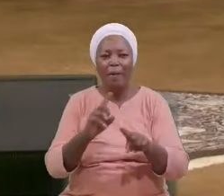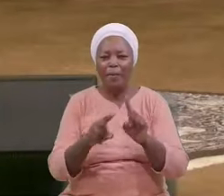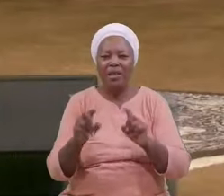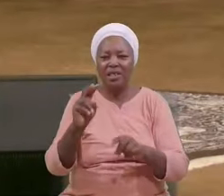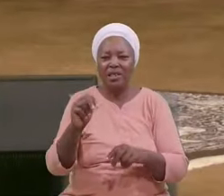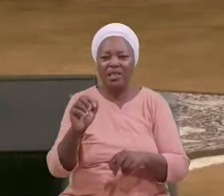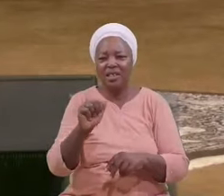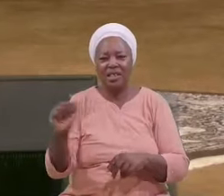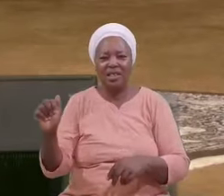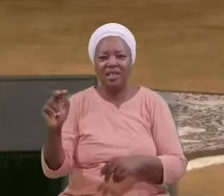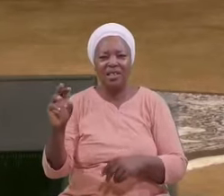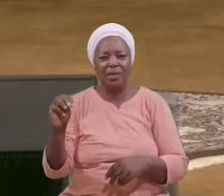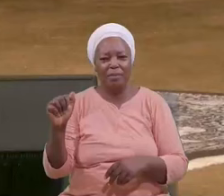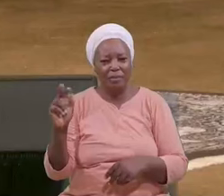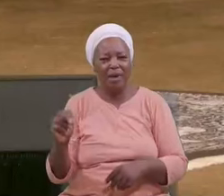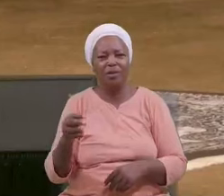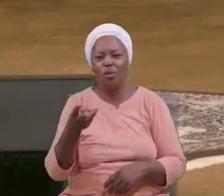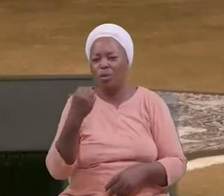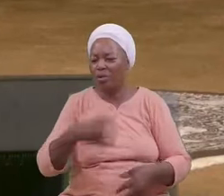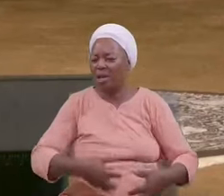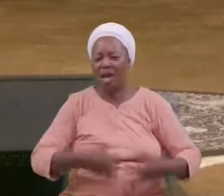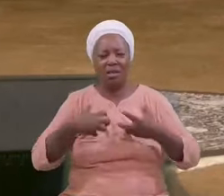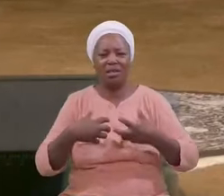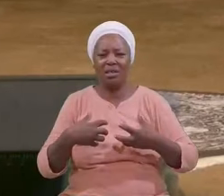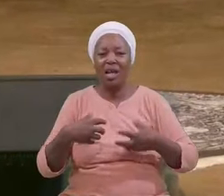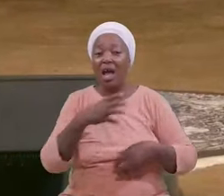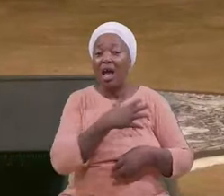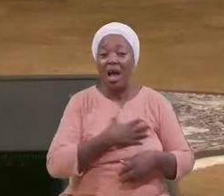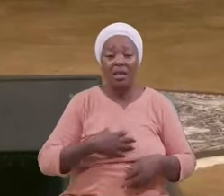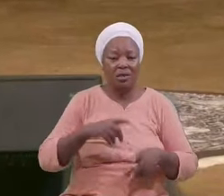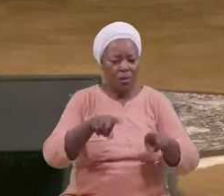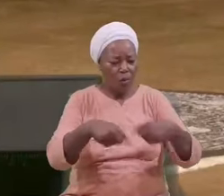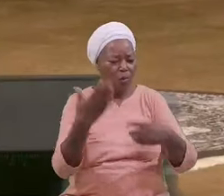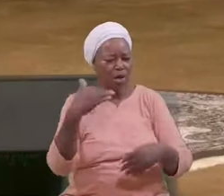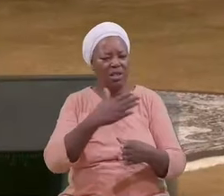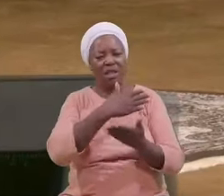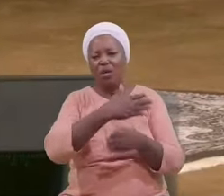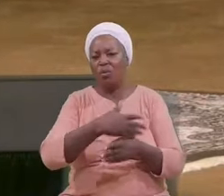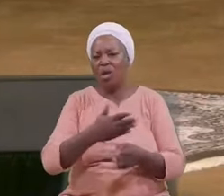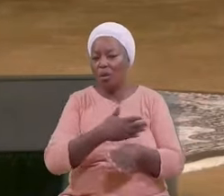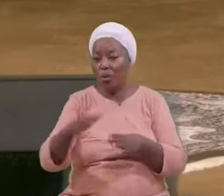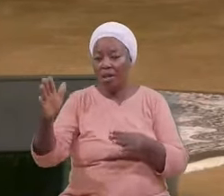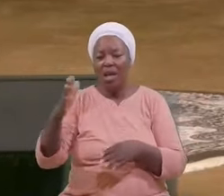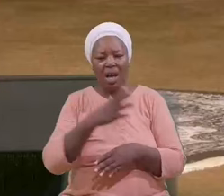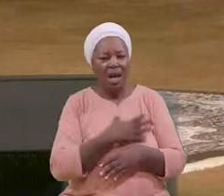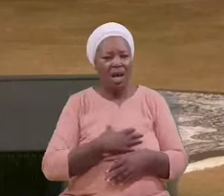Naaman fut irrité et il s'en alla en disant, «